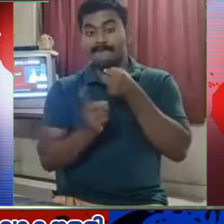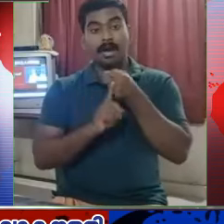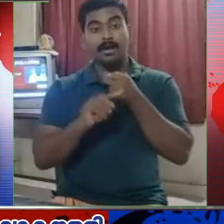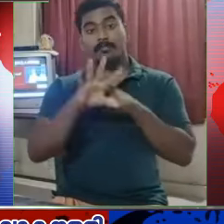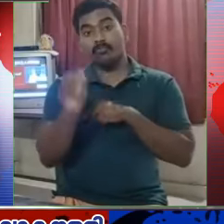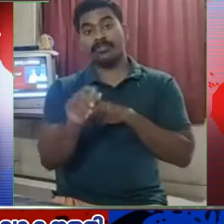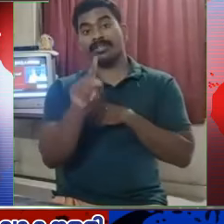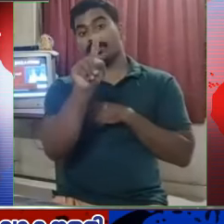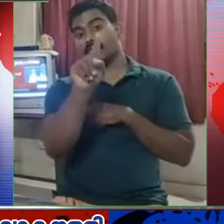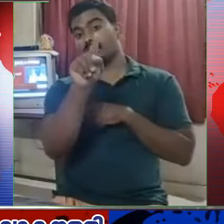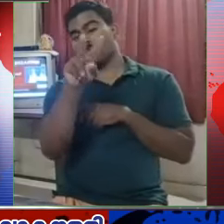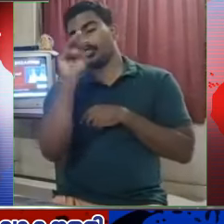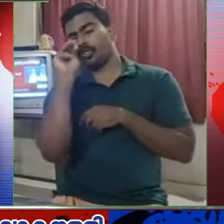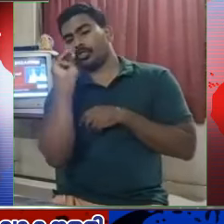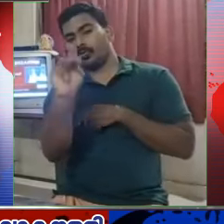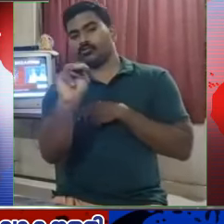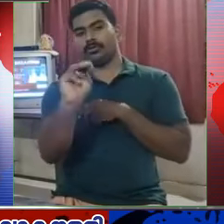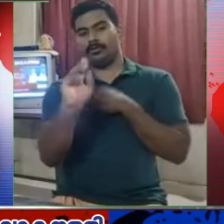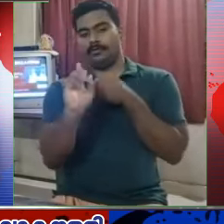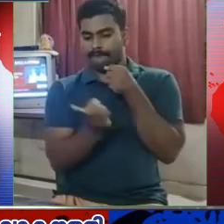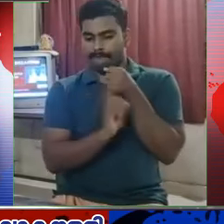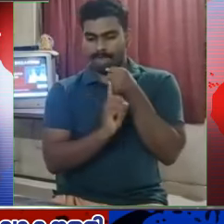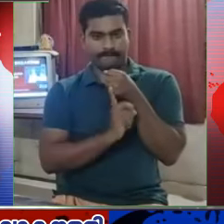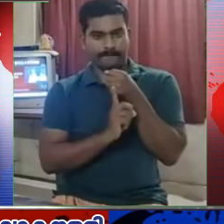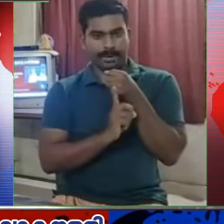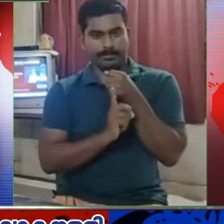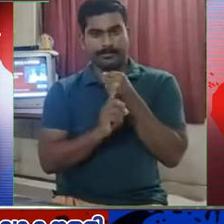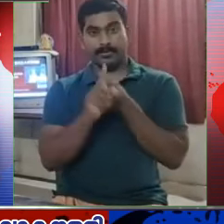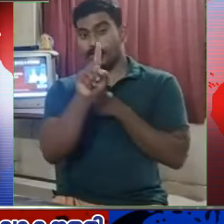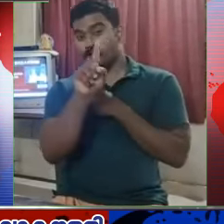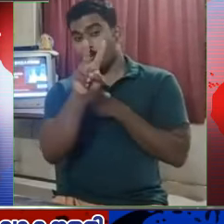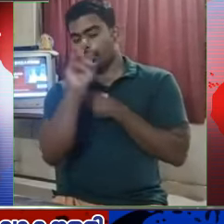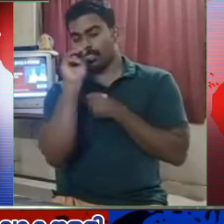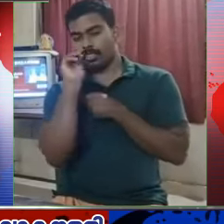ലീഗൽ മെട്രോളജി വിഭാഗം പരിശോധന നടത്തി.